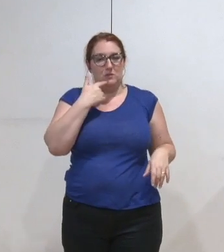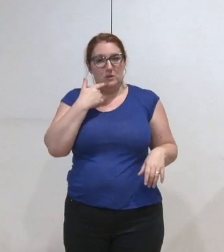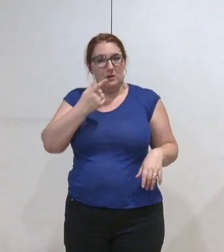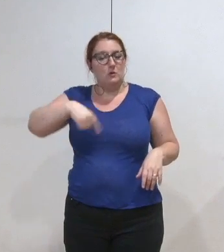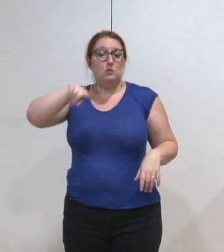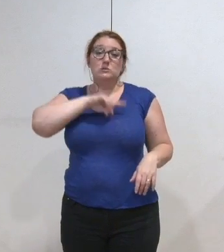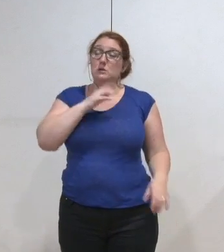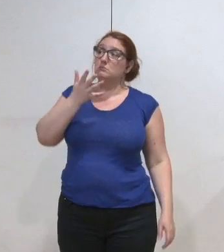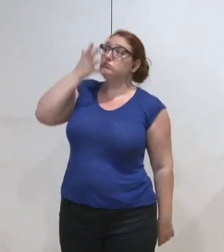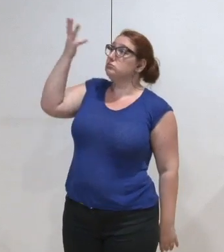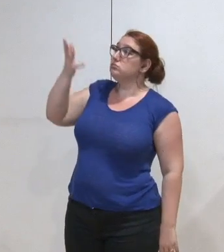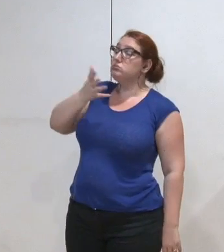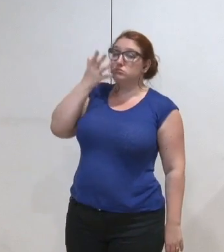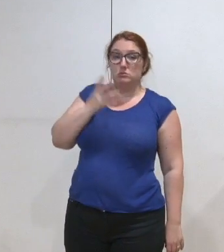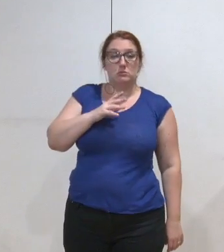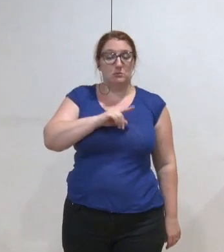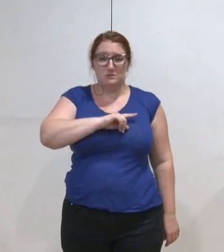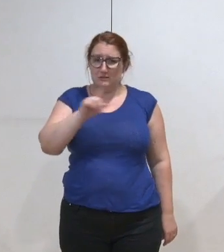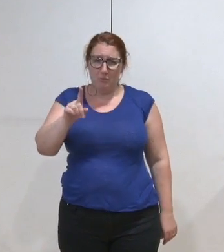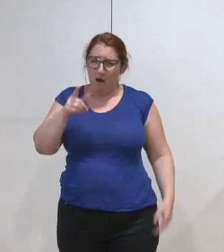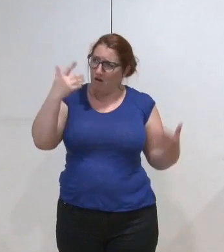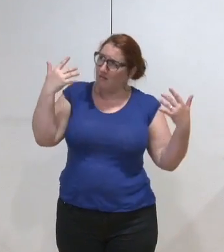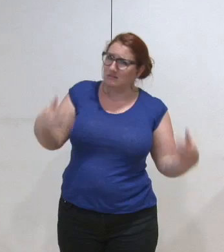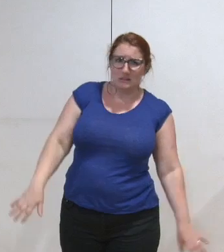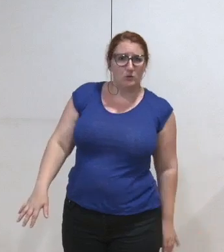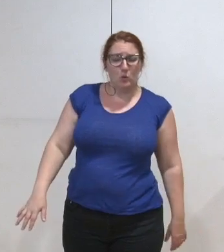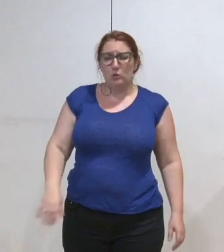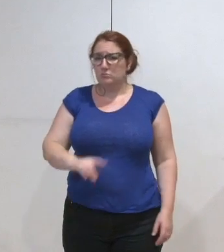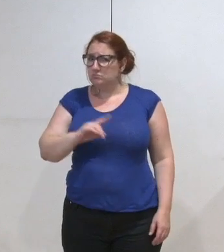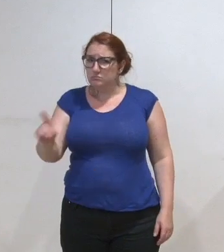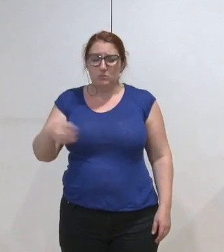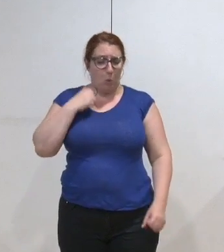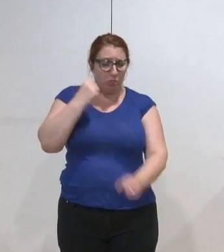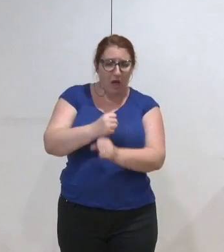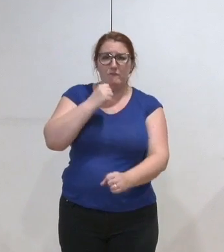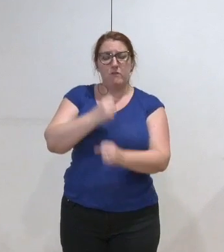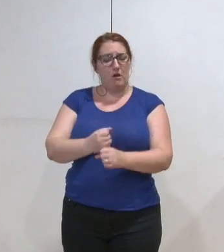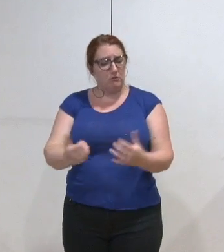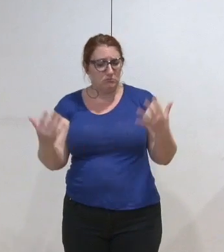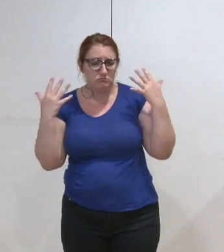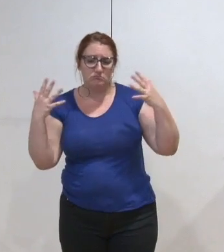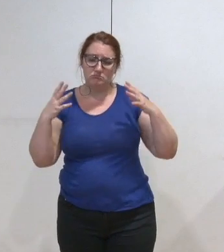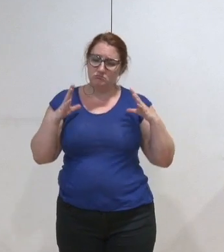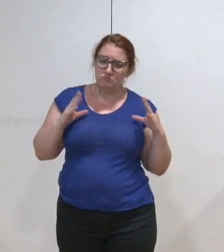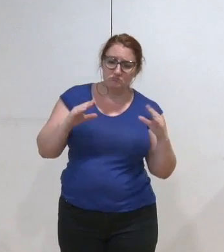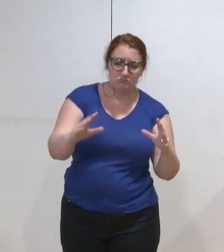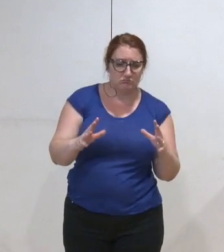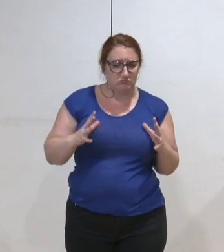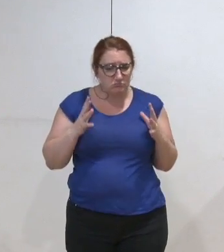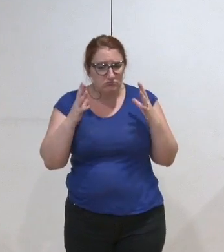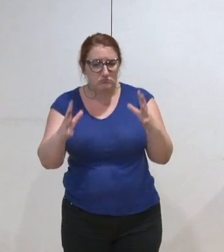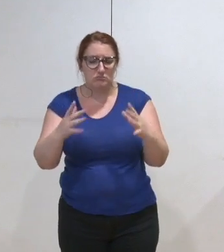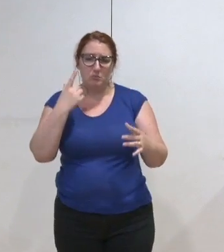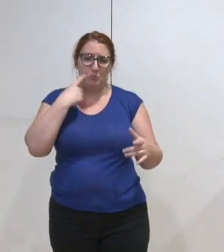de l'affirmation nous ne sommes pas même dans cette démarche là du tout nous sommes bien dans un travail et faire en sorte que les personnes a bien la